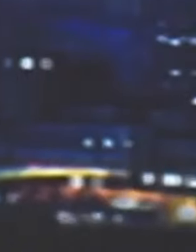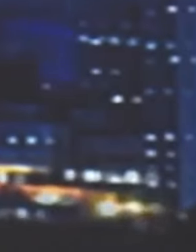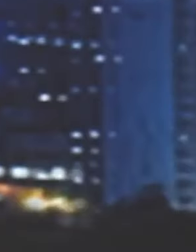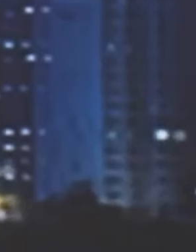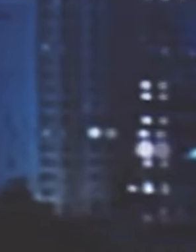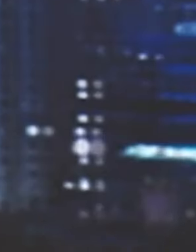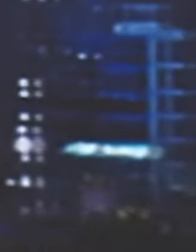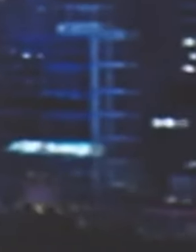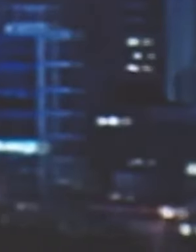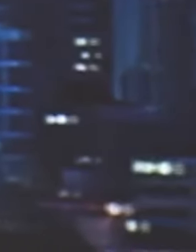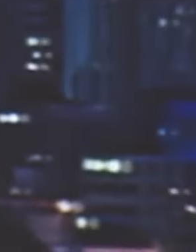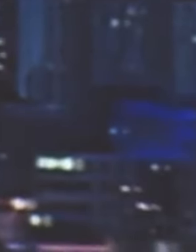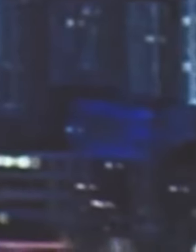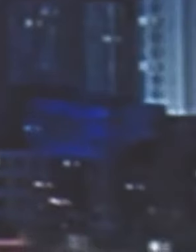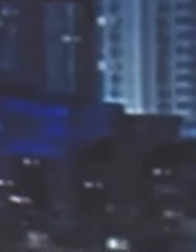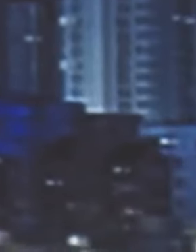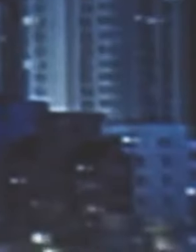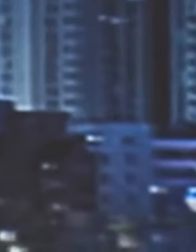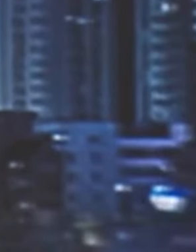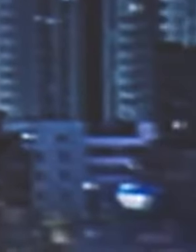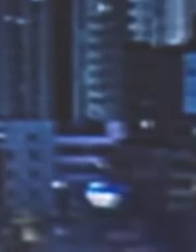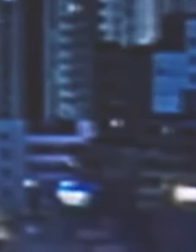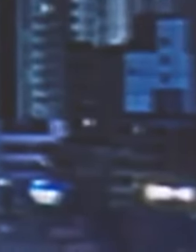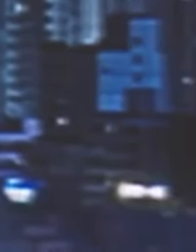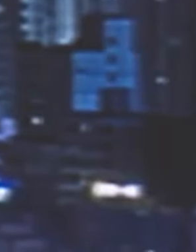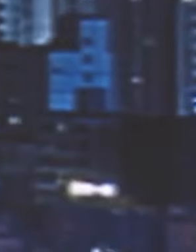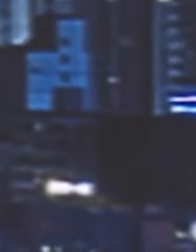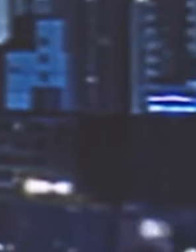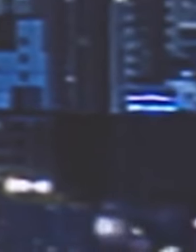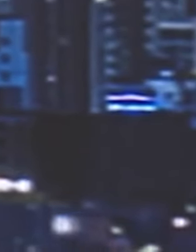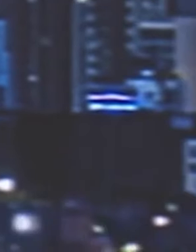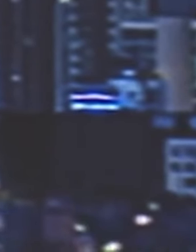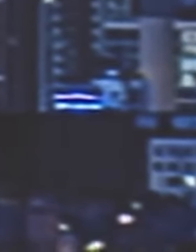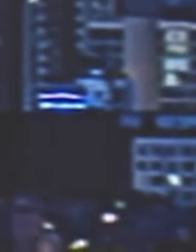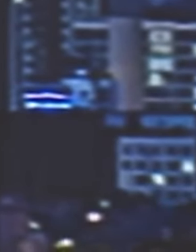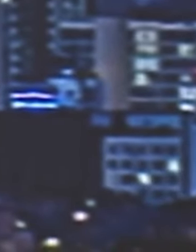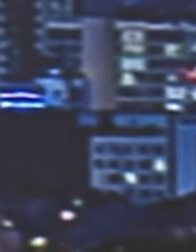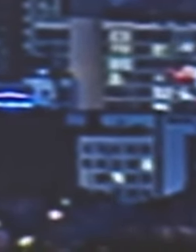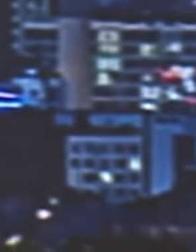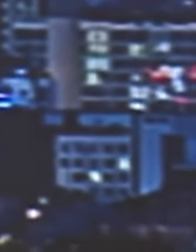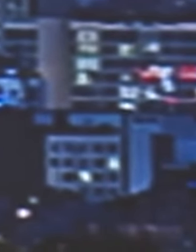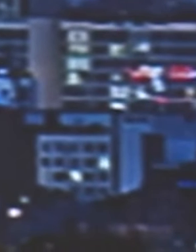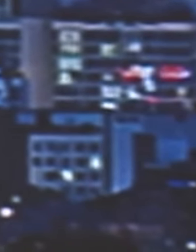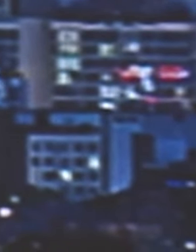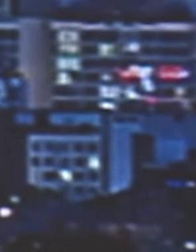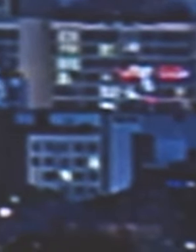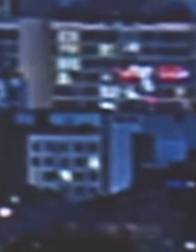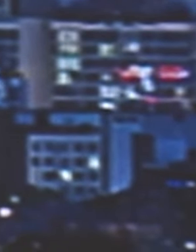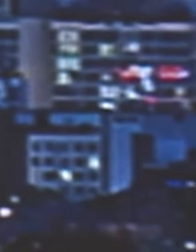JTBC 뉴스를 시청해주신 여러분 고맙습니다. 저희는 저녁 6시 50분 뉴스룸에서 뵙겠습니다.